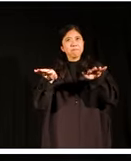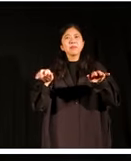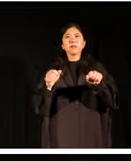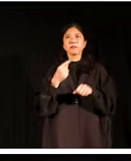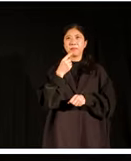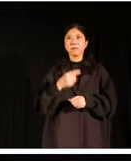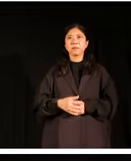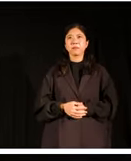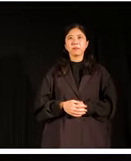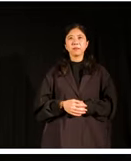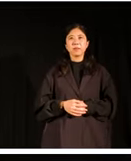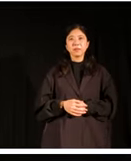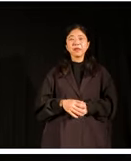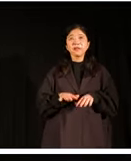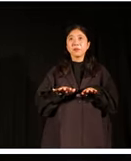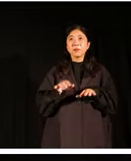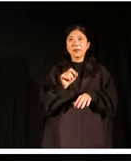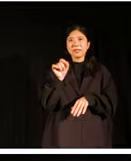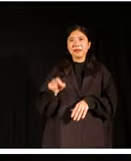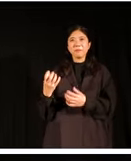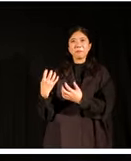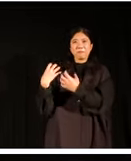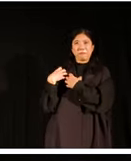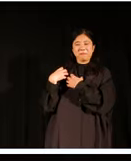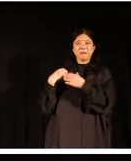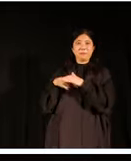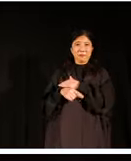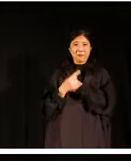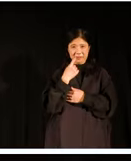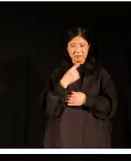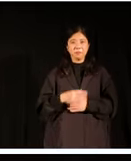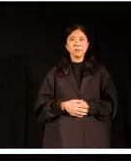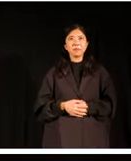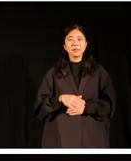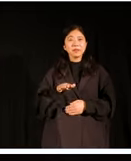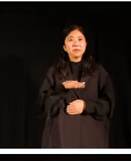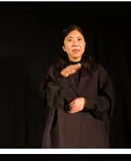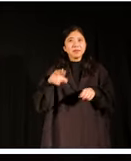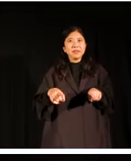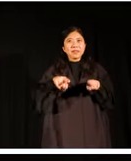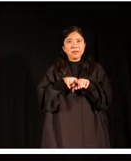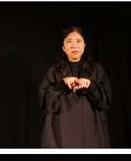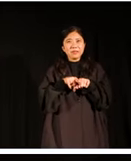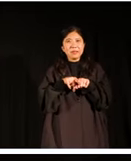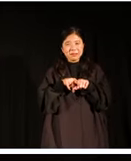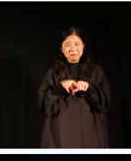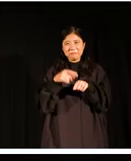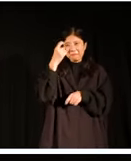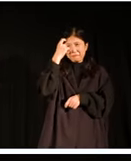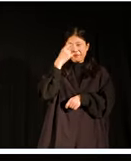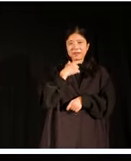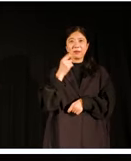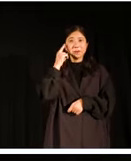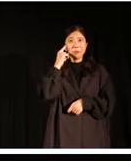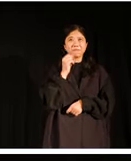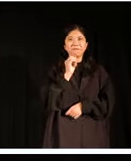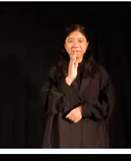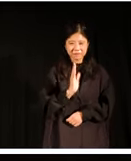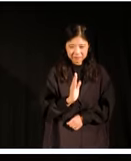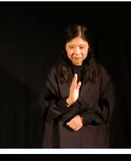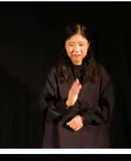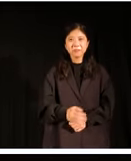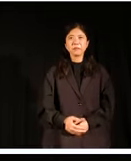なえ司会という大役を務めさせていただきますので皆様と共にえ学んでまいりたいと思いますどうぞよろしくお願い